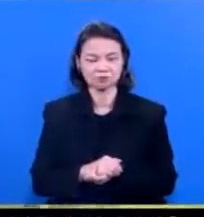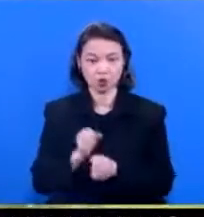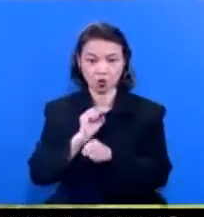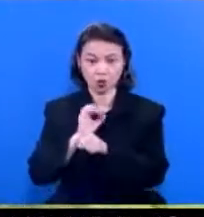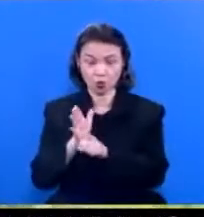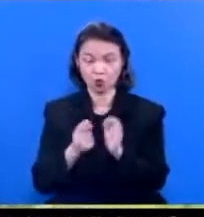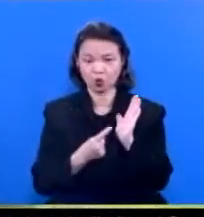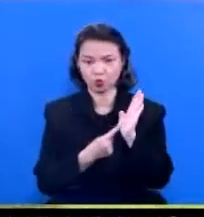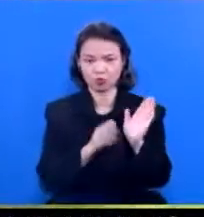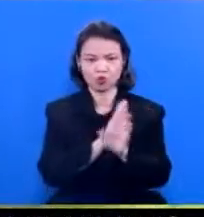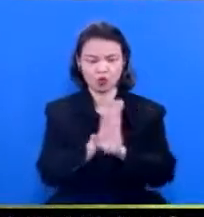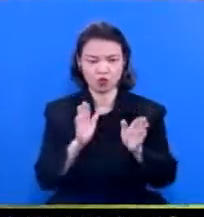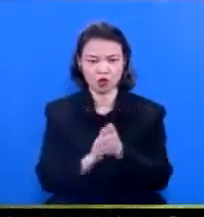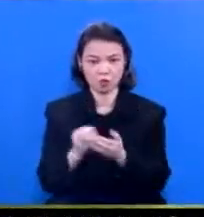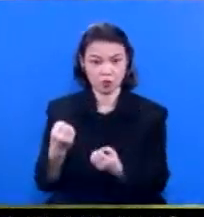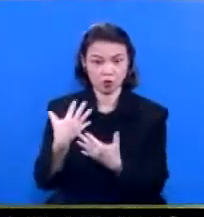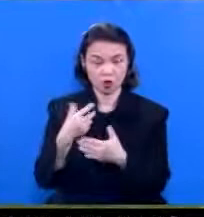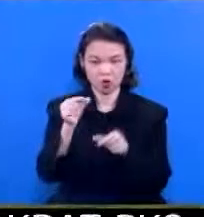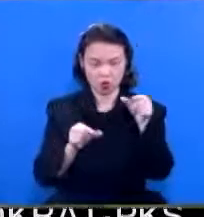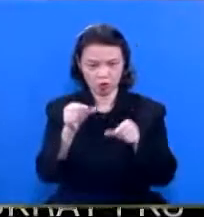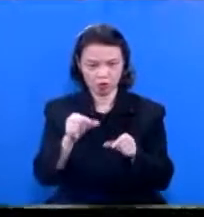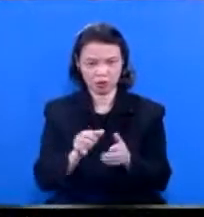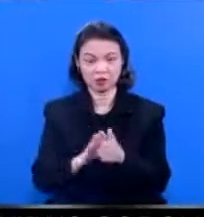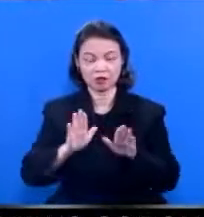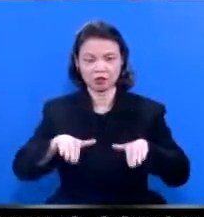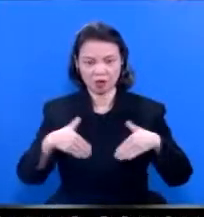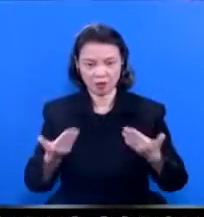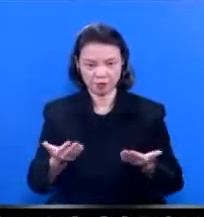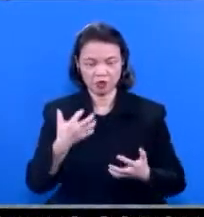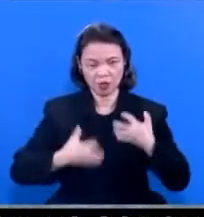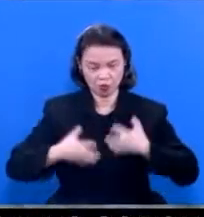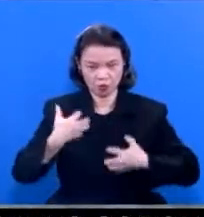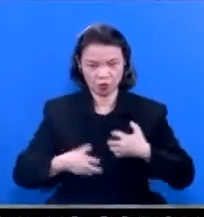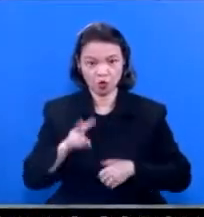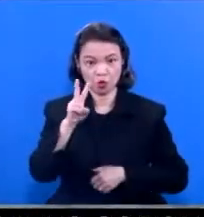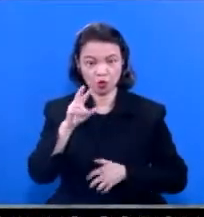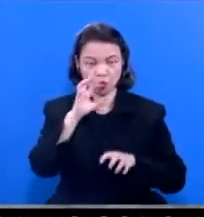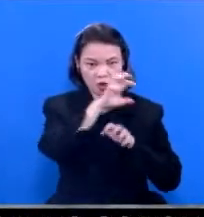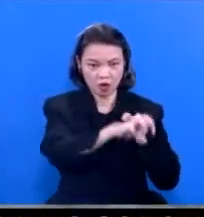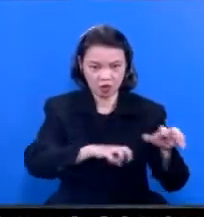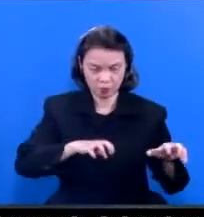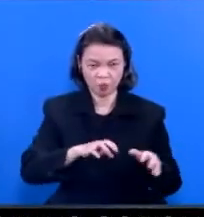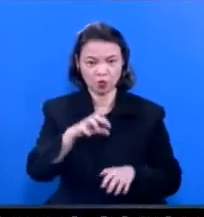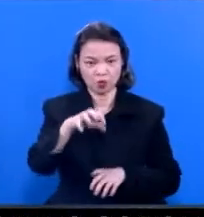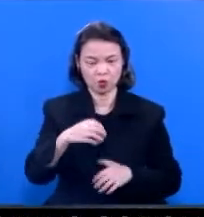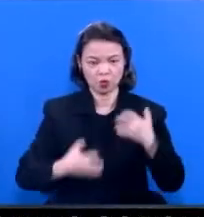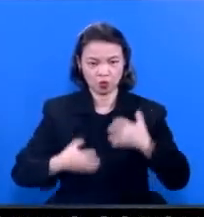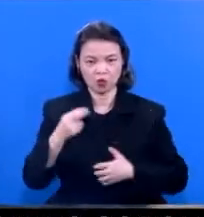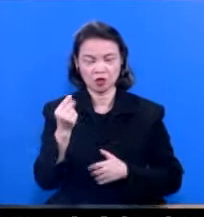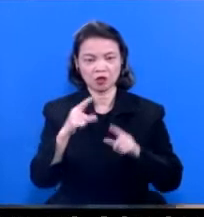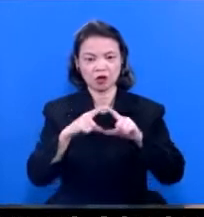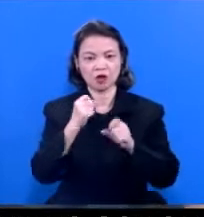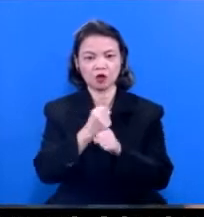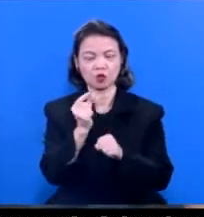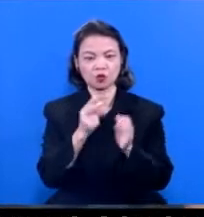COVID-19 nyatanya bukan hanya menyerang manusia, melainkan juga hewan. Diketahui dua ekor harimau di kebun binatang Ragunan terpapar COVID-19